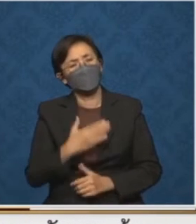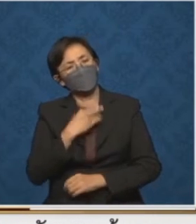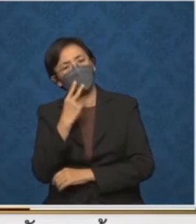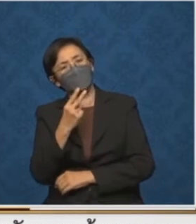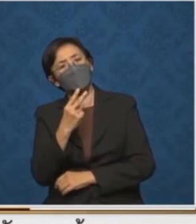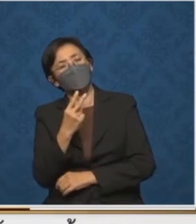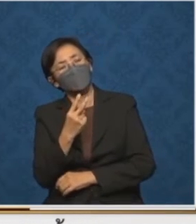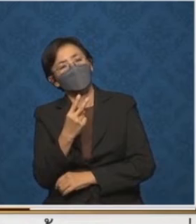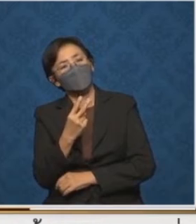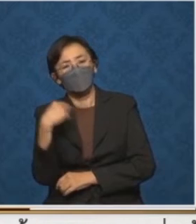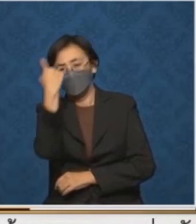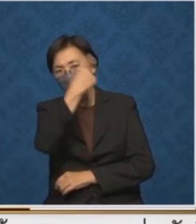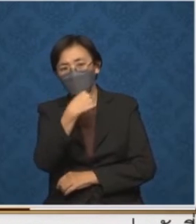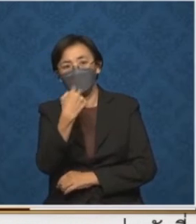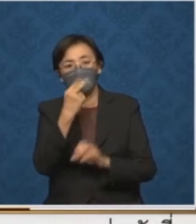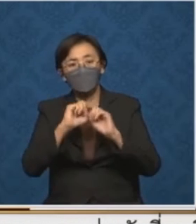ดีไม่ดีนะ